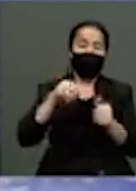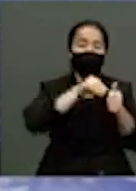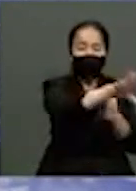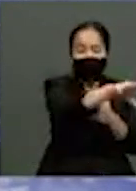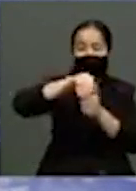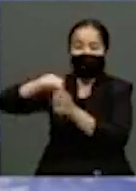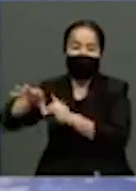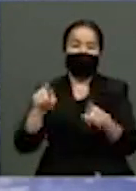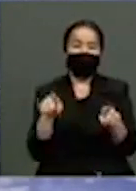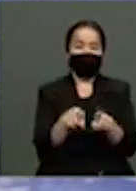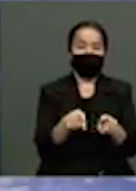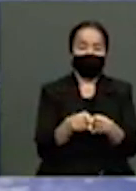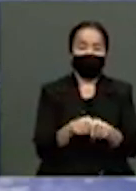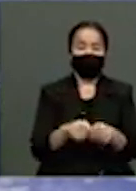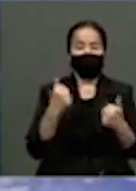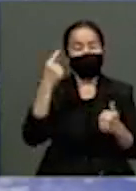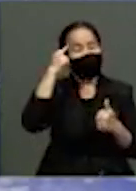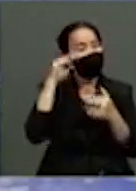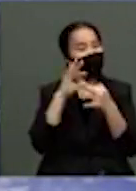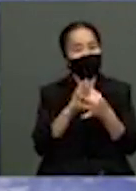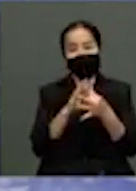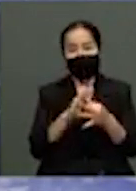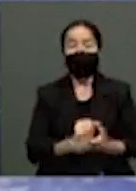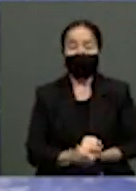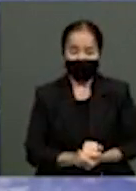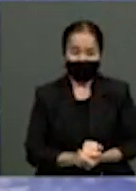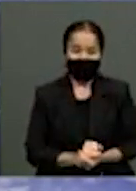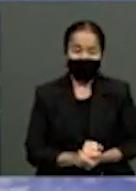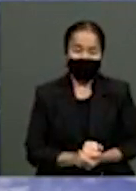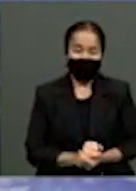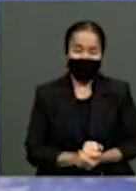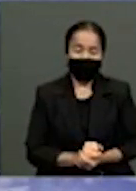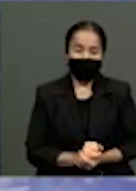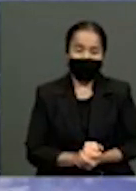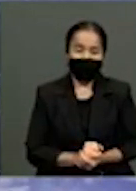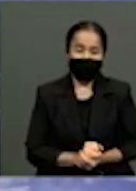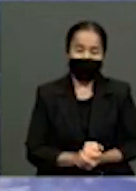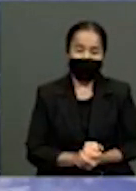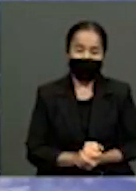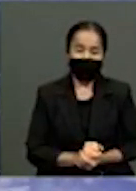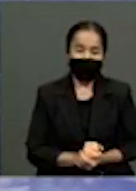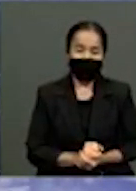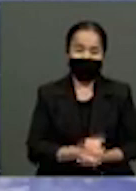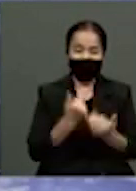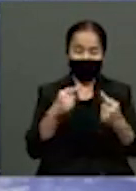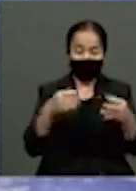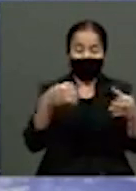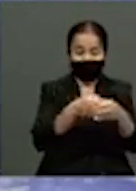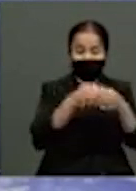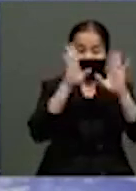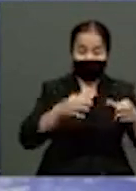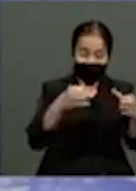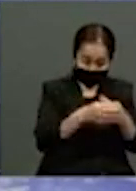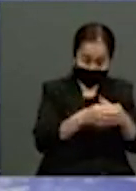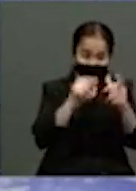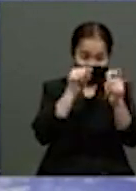เชื้อได้ก็เป็นที่น่าเป็นห่วงนะครับณตอนนี้มาดูในลักษณะของคลัสเตอร์แล้วก็เขตนะครับก็